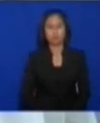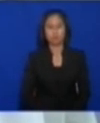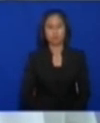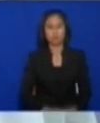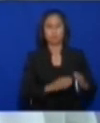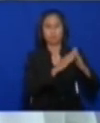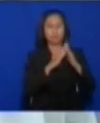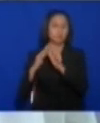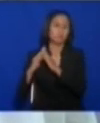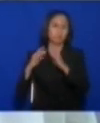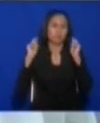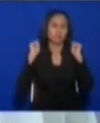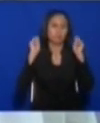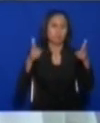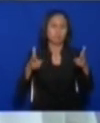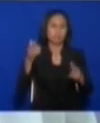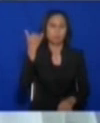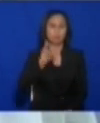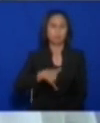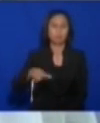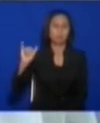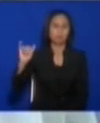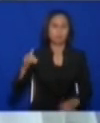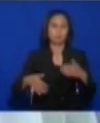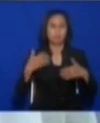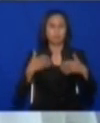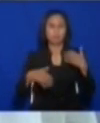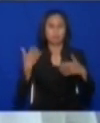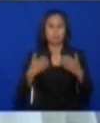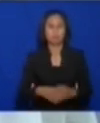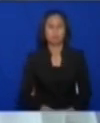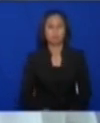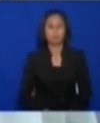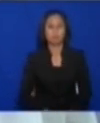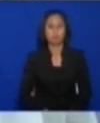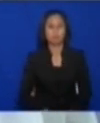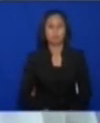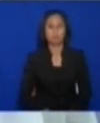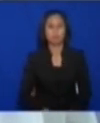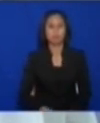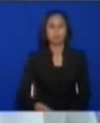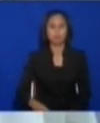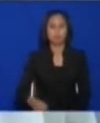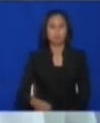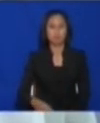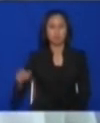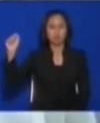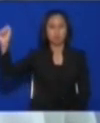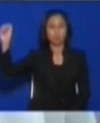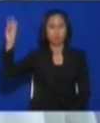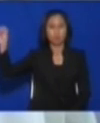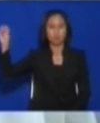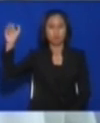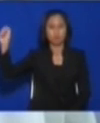menginginkan agar bebas dari segala kesukaran dan bencana aman dan tentram sejahtera